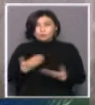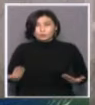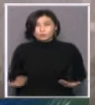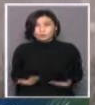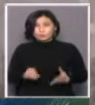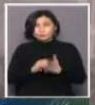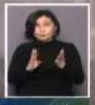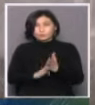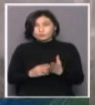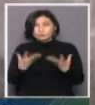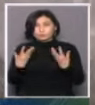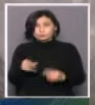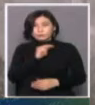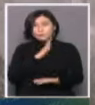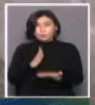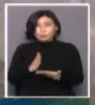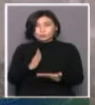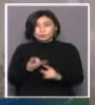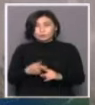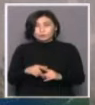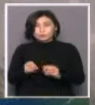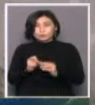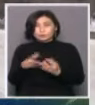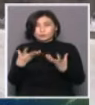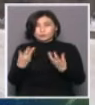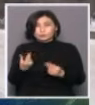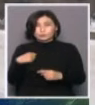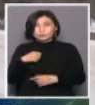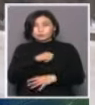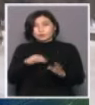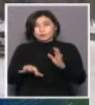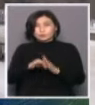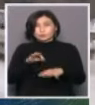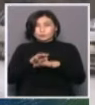19 күн жұмыс күні болса, күнтізбедегі 12 күнді өз қалауларынша өткізе алады.